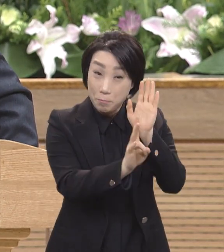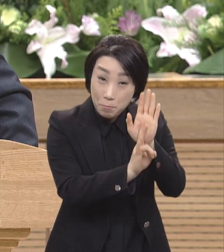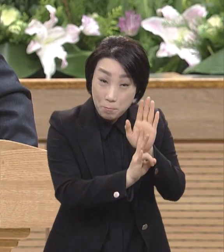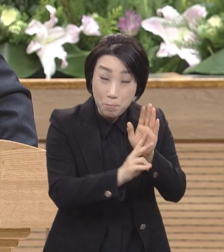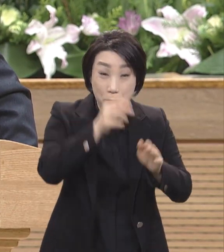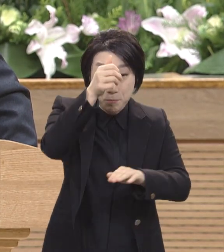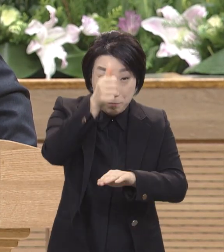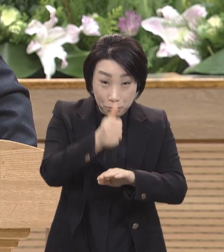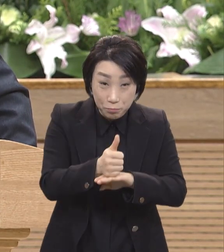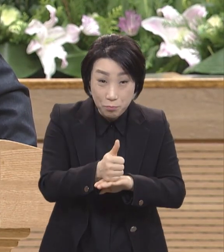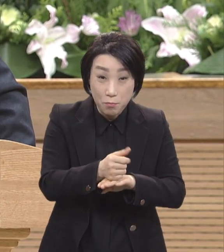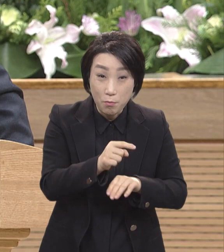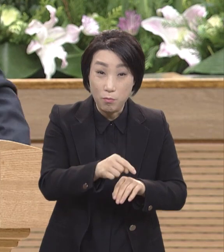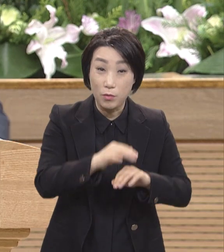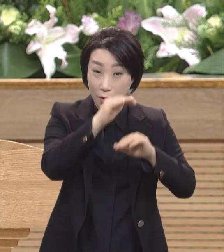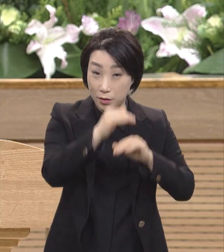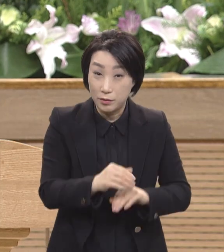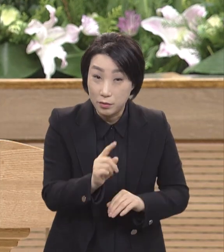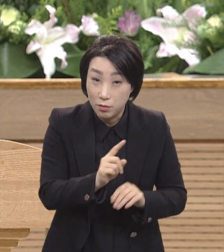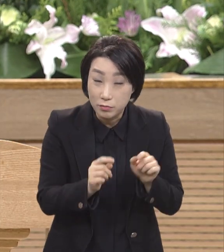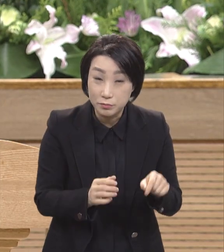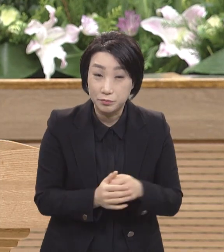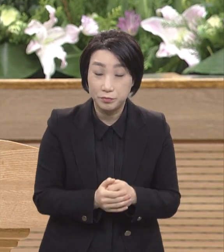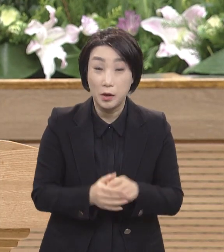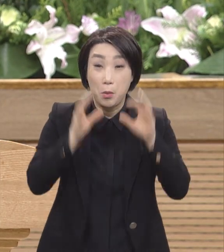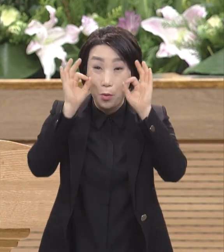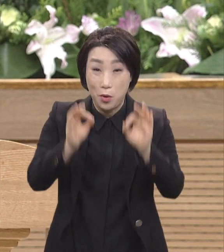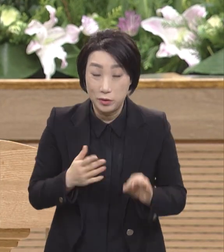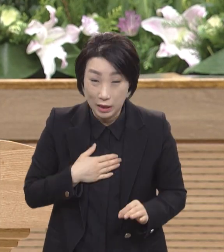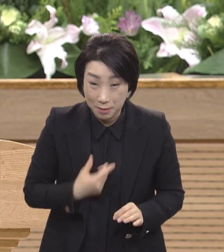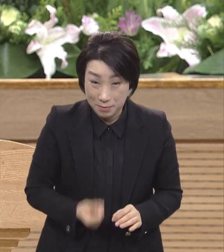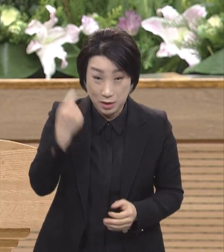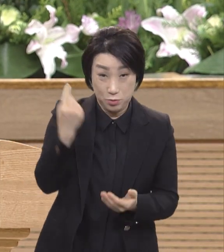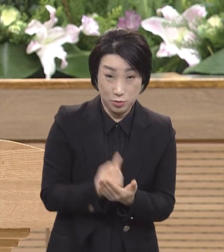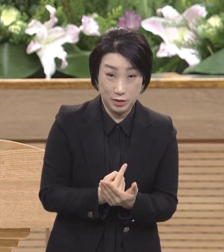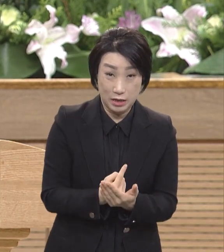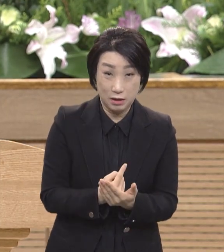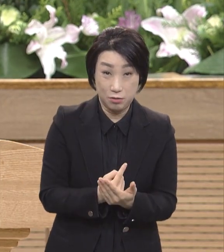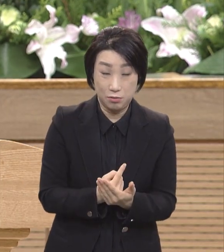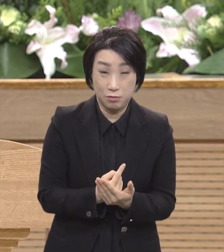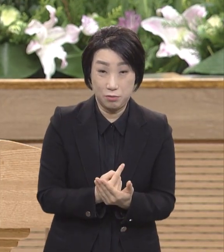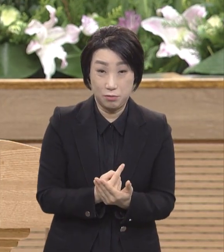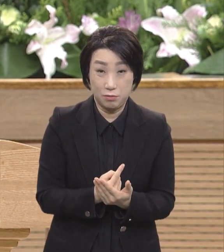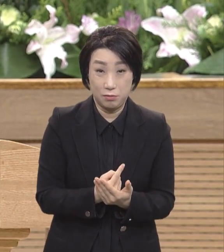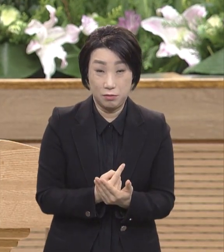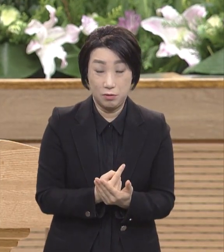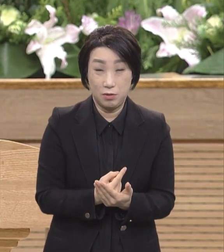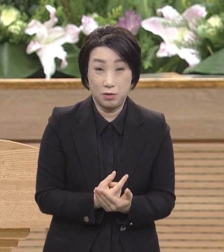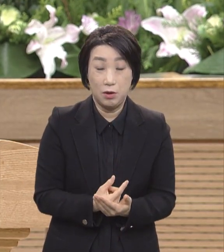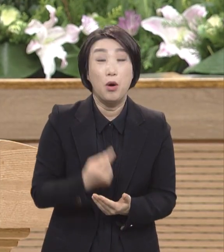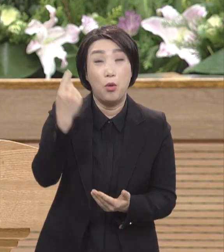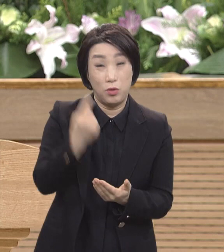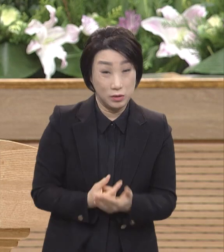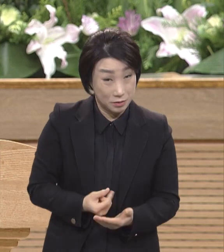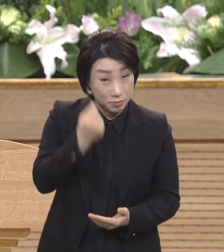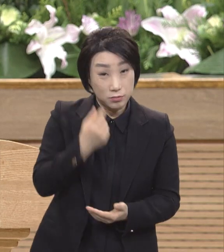요한계시록 마지막에도 보라 내가 속히 오리니 속히